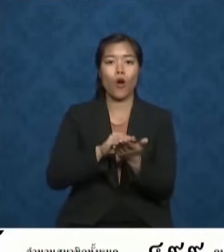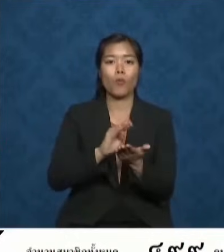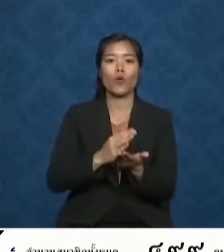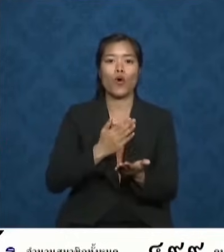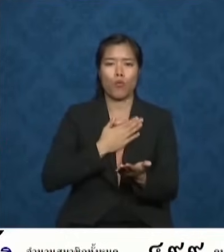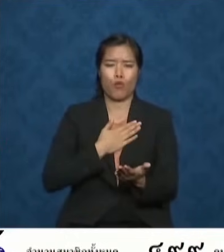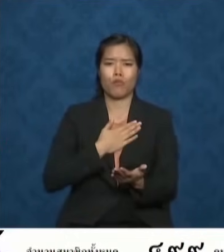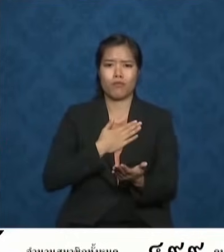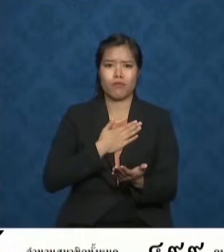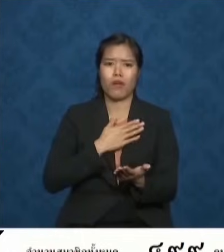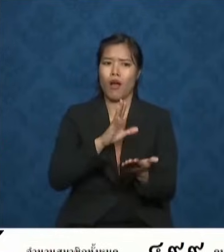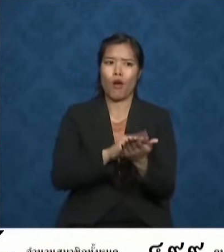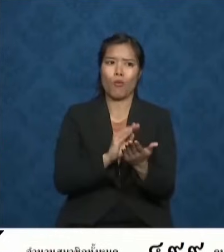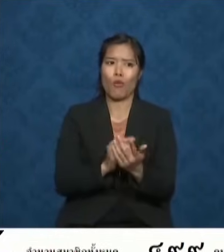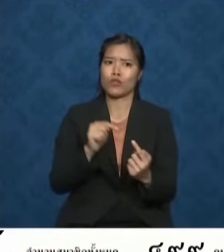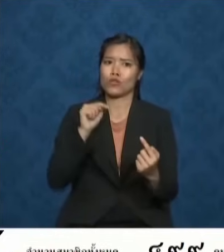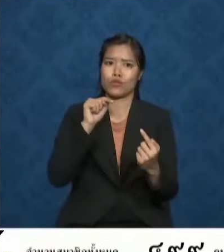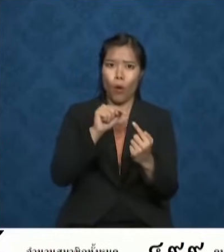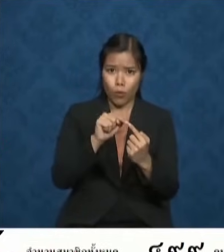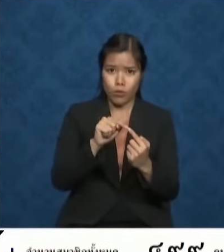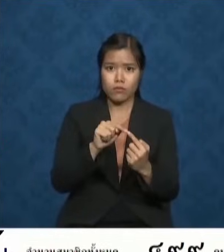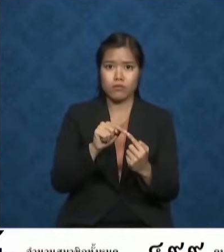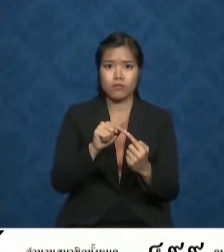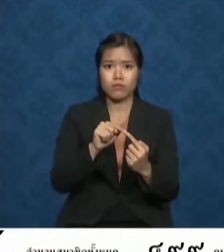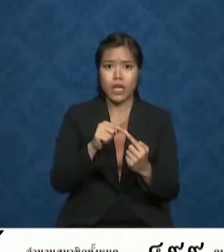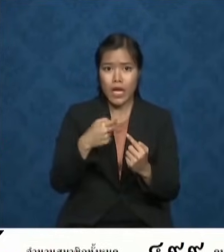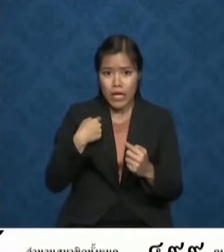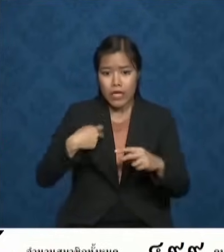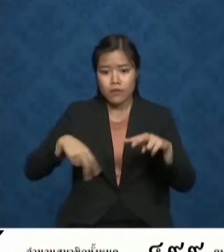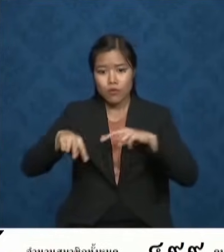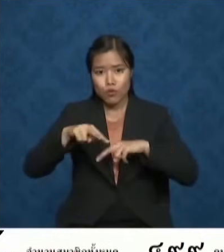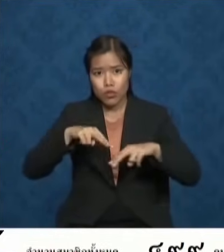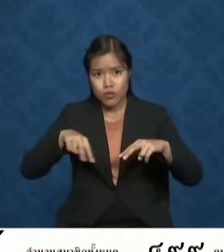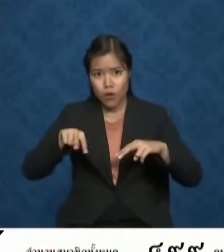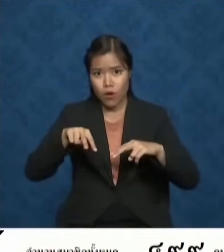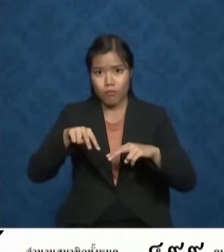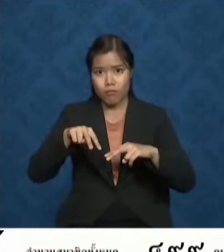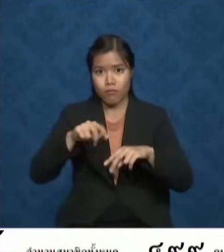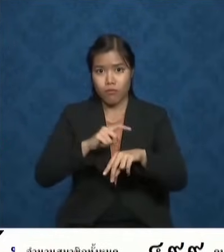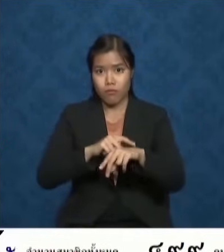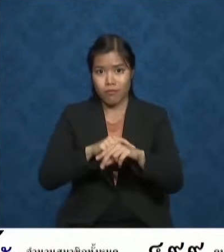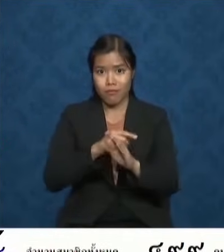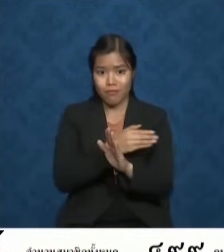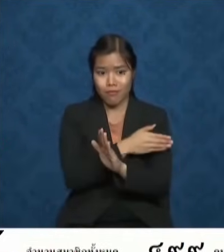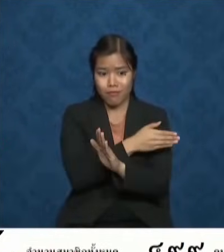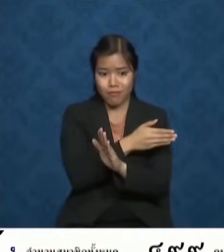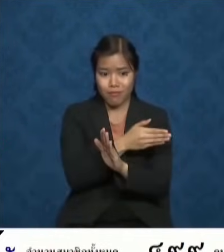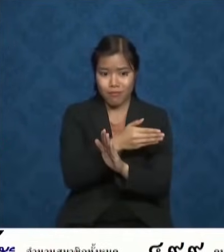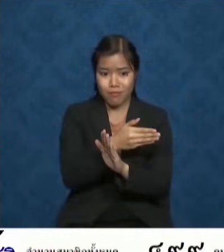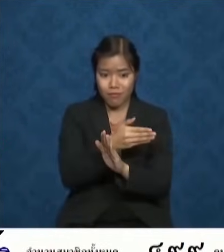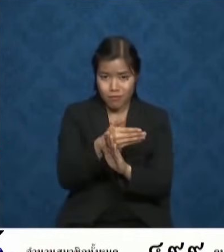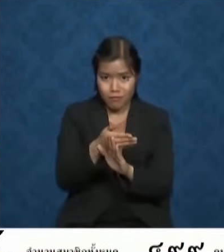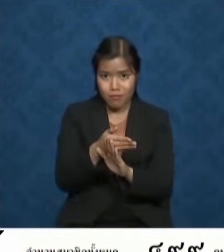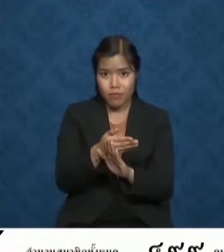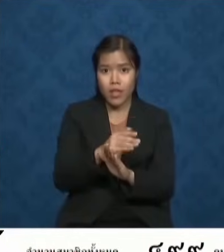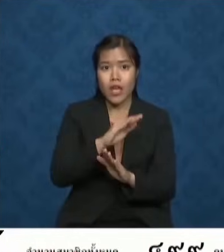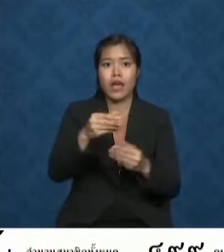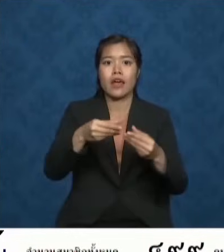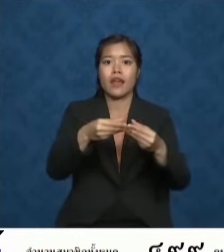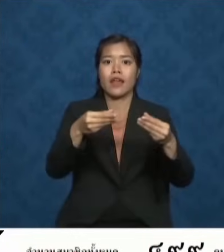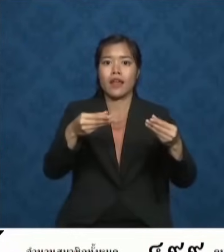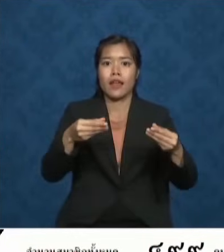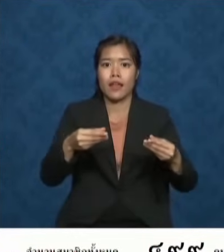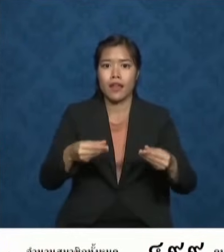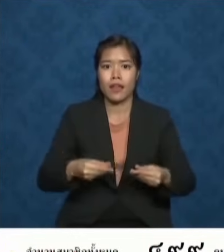งแท้แน่นอนนะครับหนึ่งคือผมเช็คไทม์ไลน์จากหนังสือราชการน